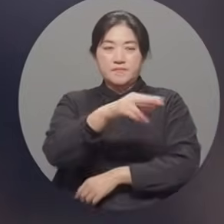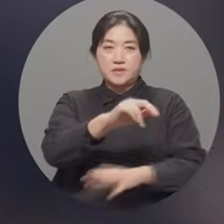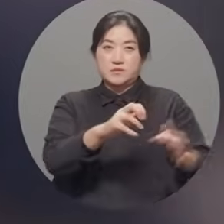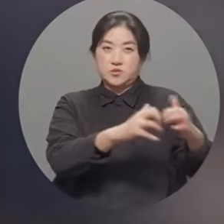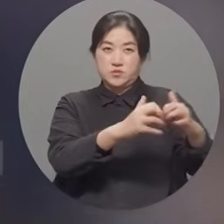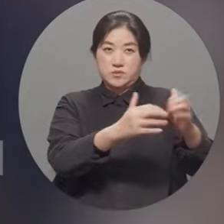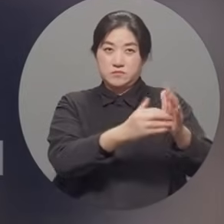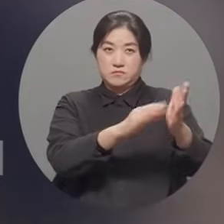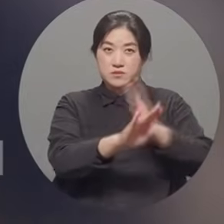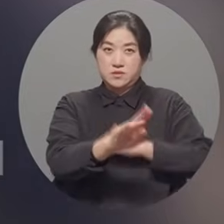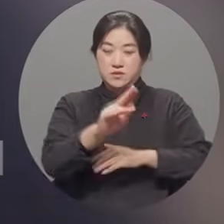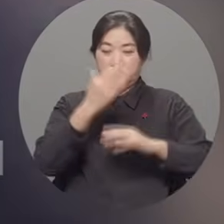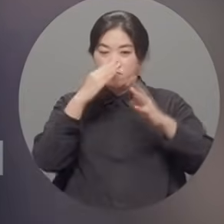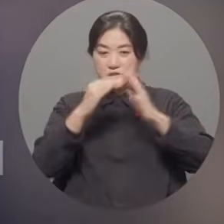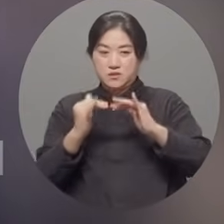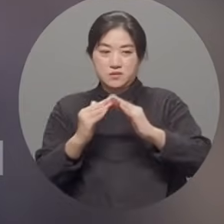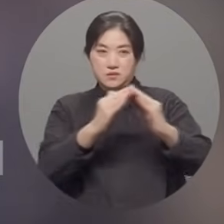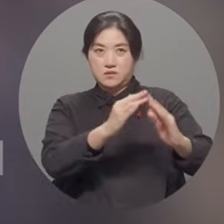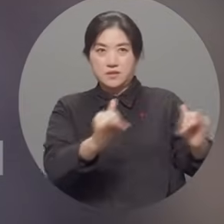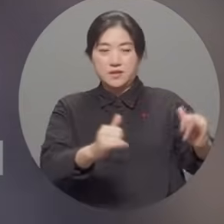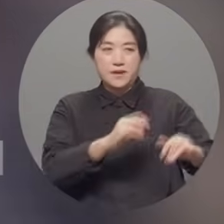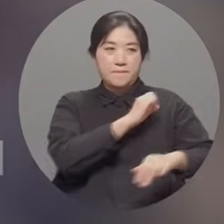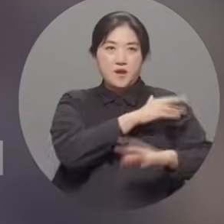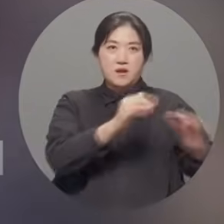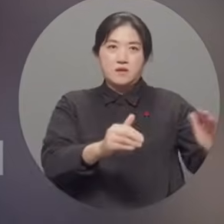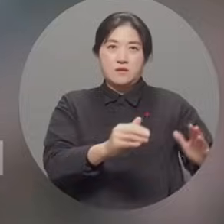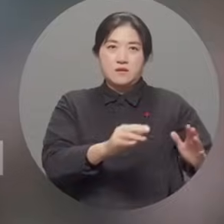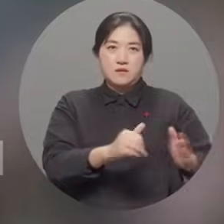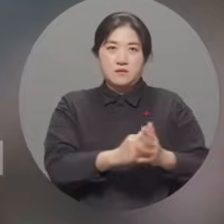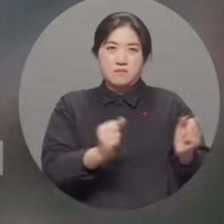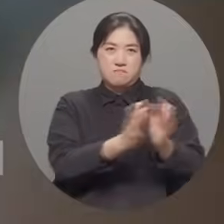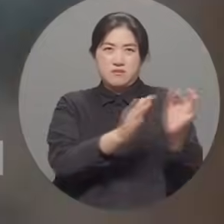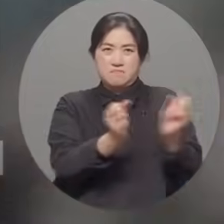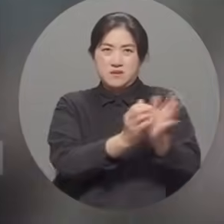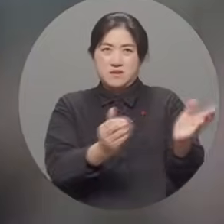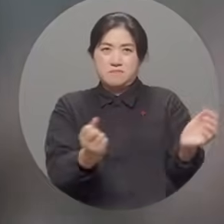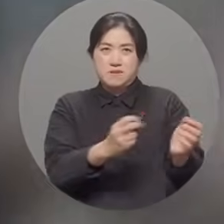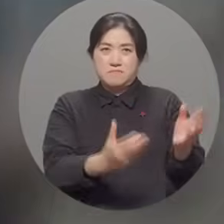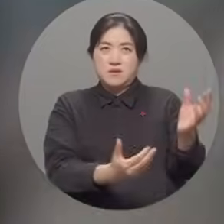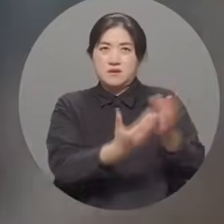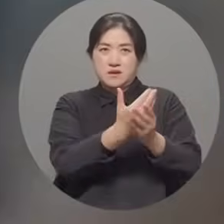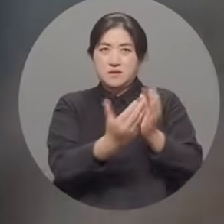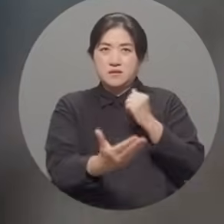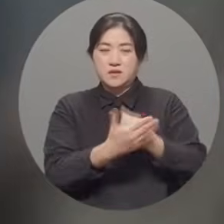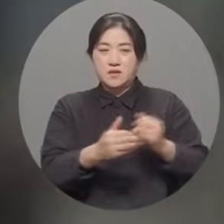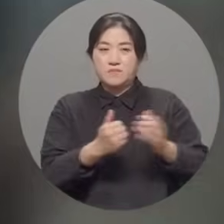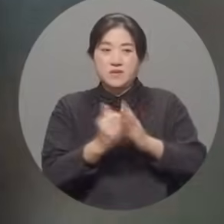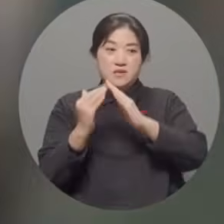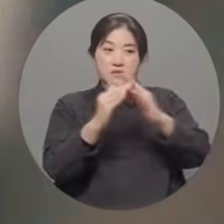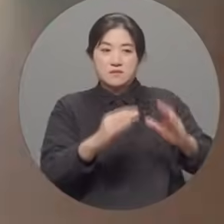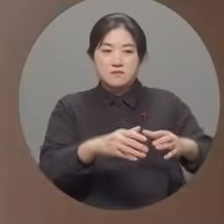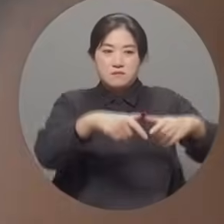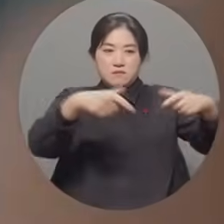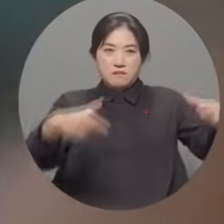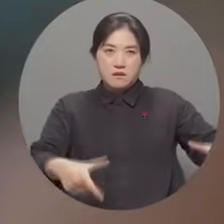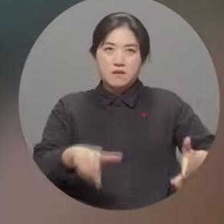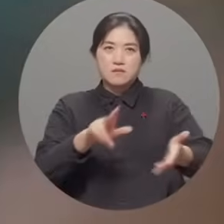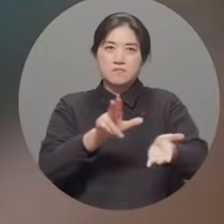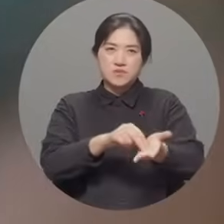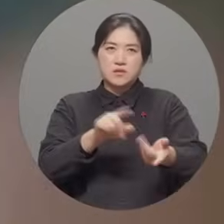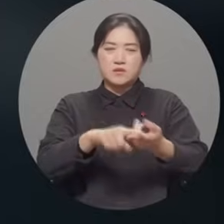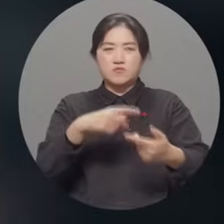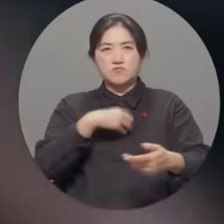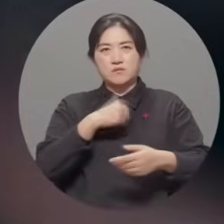전쟁 이후 유대인 정착민과 팔레스타인 간의 물리적 충돌이 잦아지면서 정착촌 확대에 대한 우려는 커지고